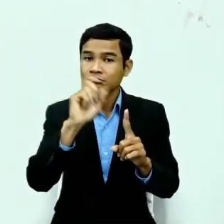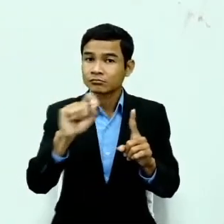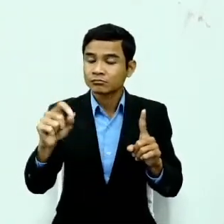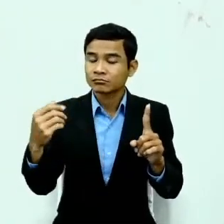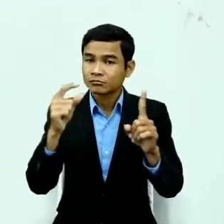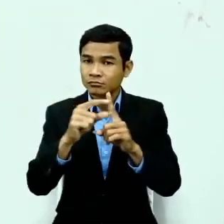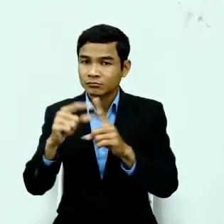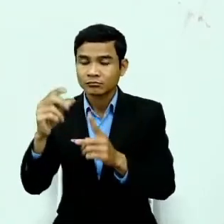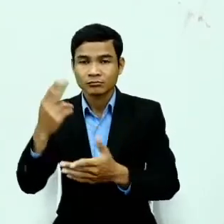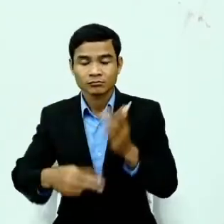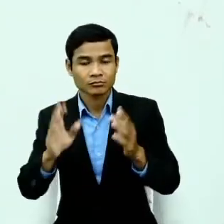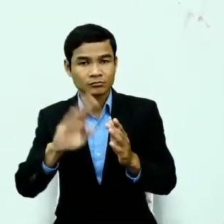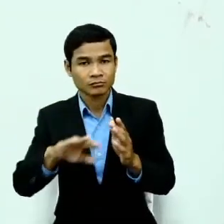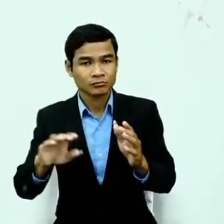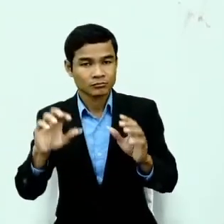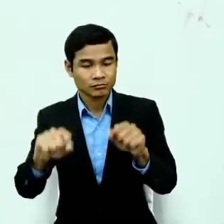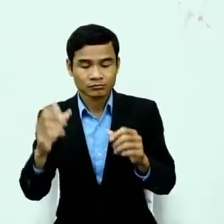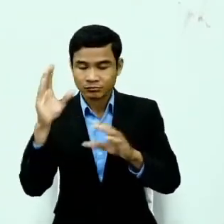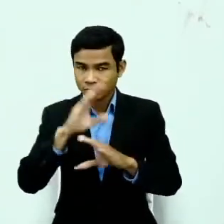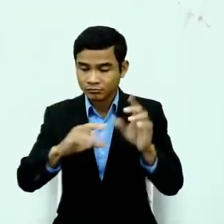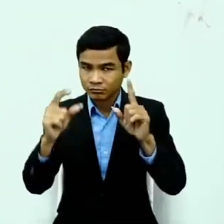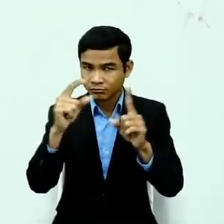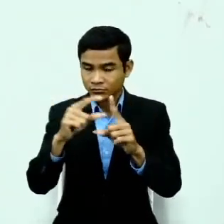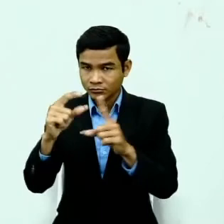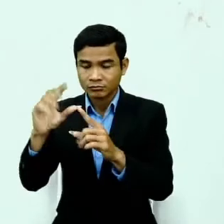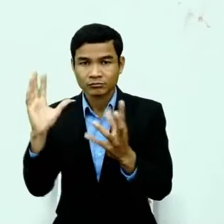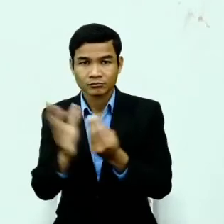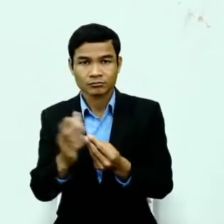ở con rớt bịa từng ở khnía